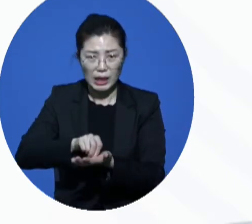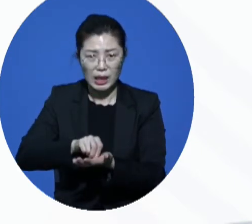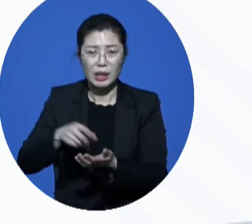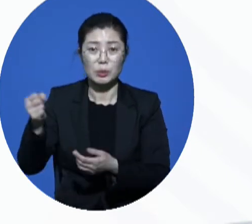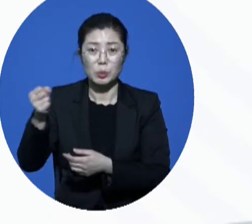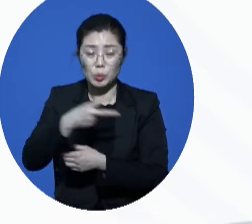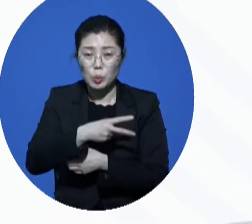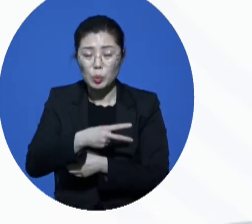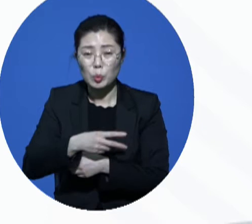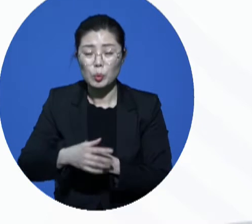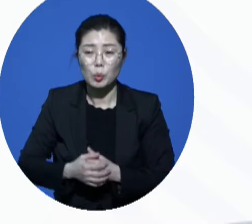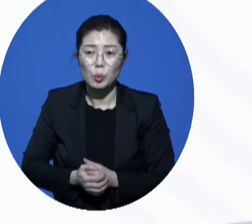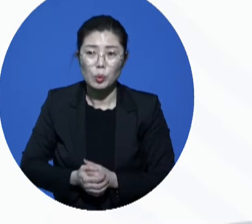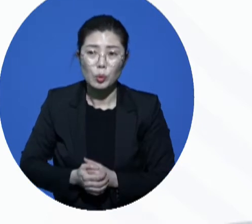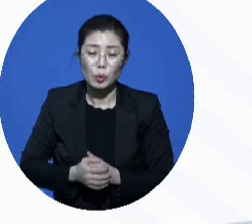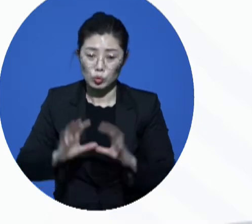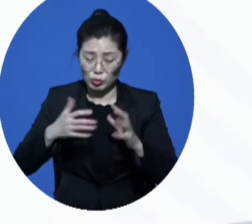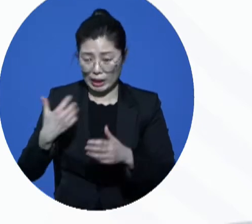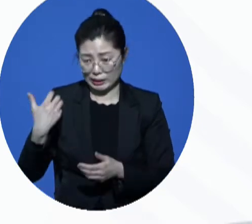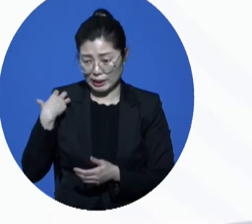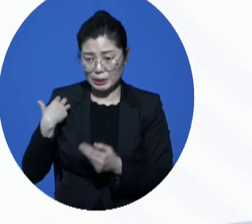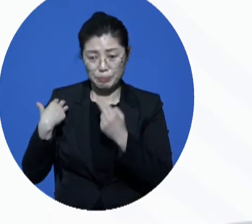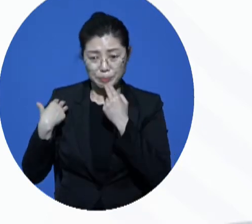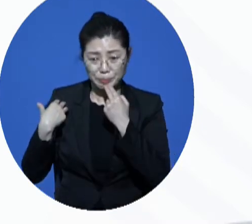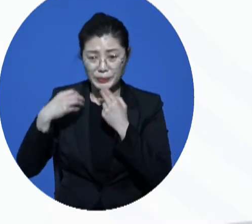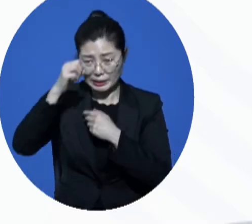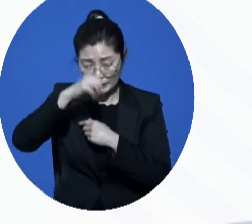여기서 시장화되고 국가가 책임지지 않고